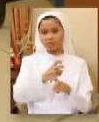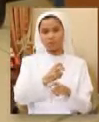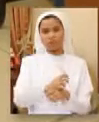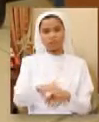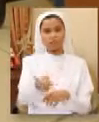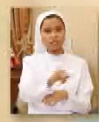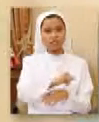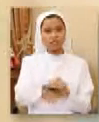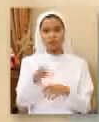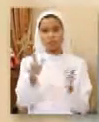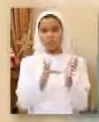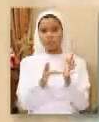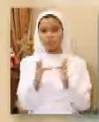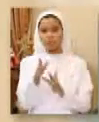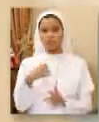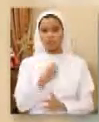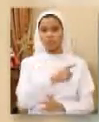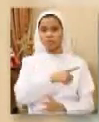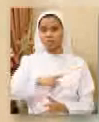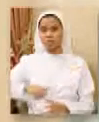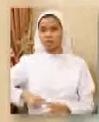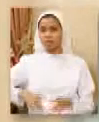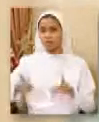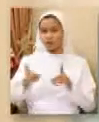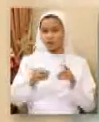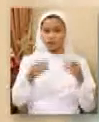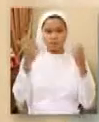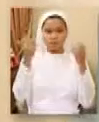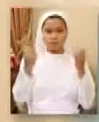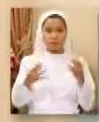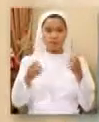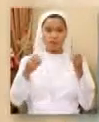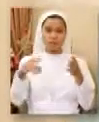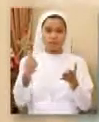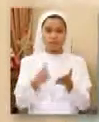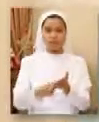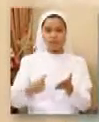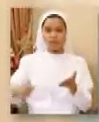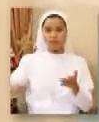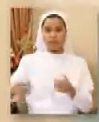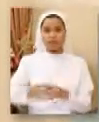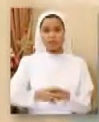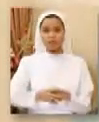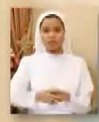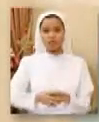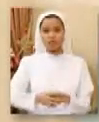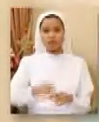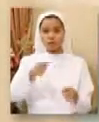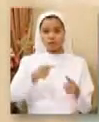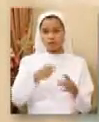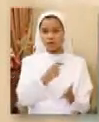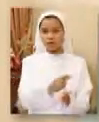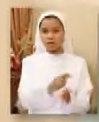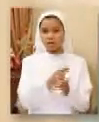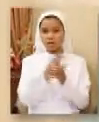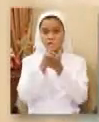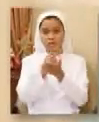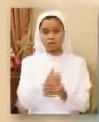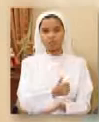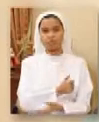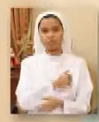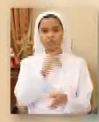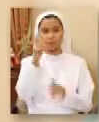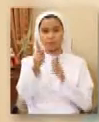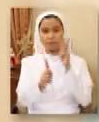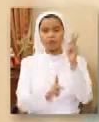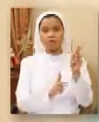sa itong kagurang na. Talaga nagigibo siya ng mga dakula, mga bagay. No? para matulungan ang mga tao. Kasi sigurado ako,